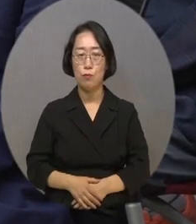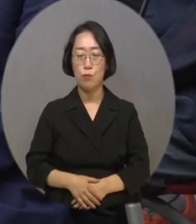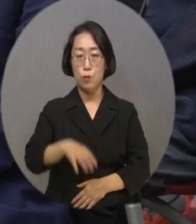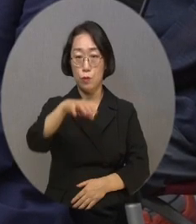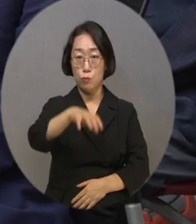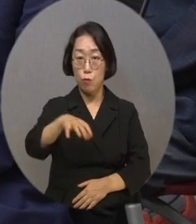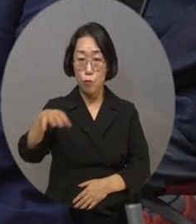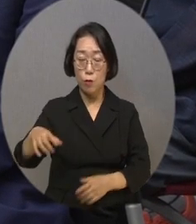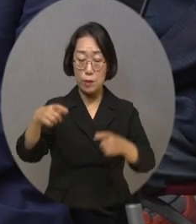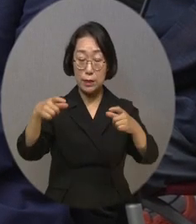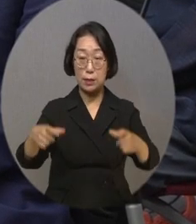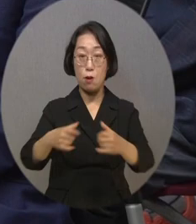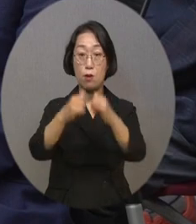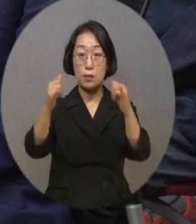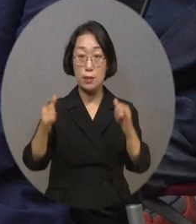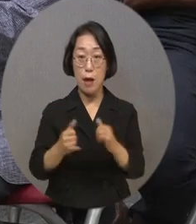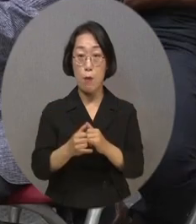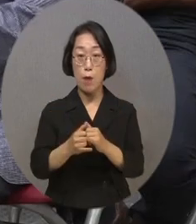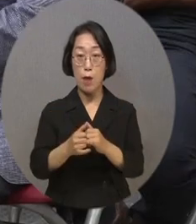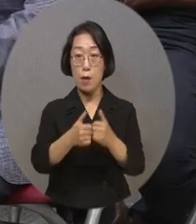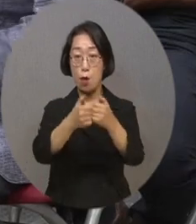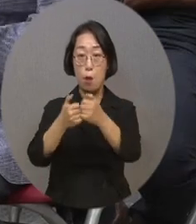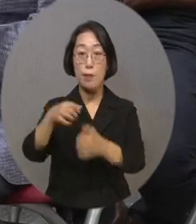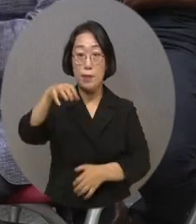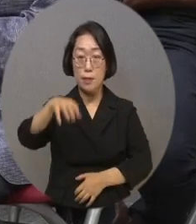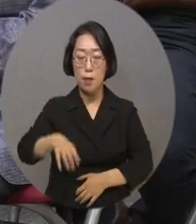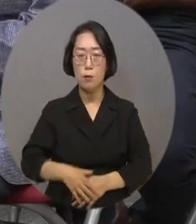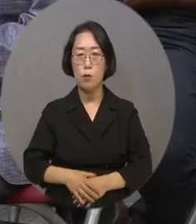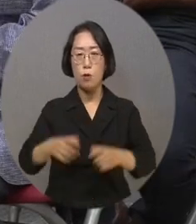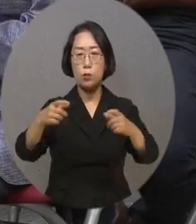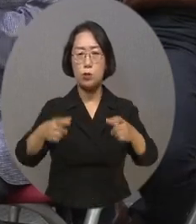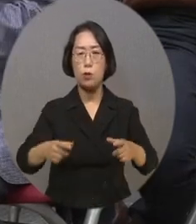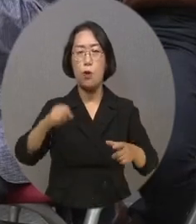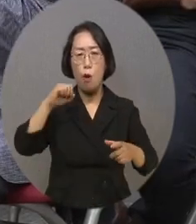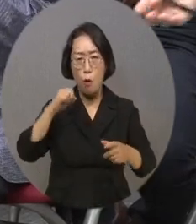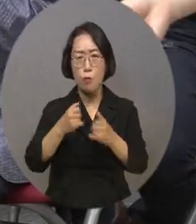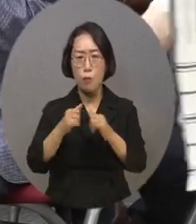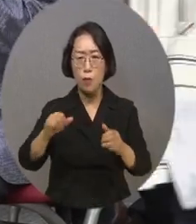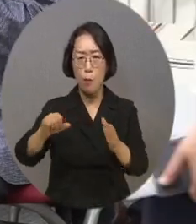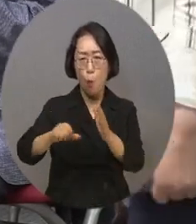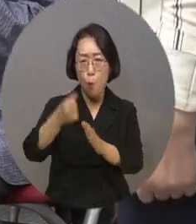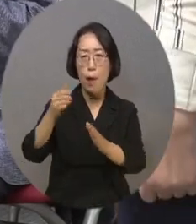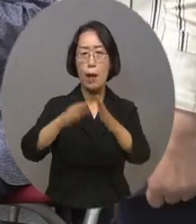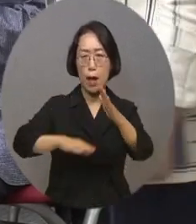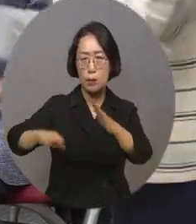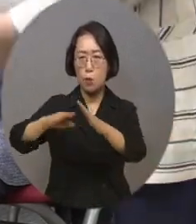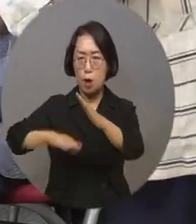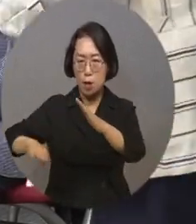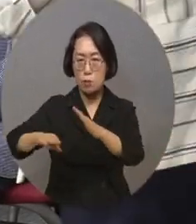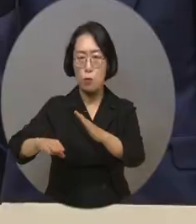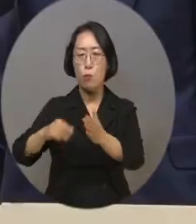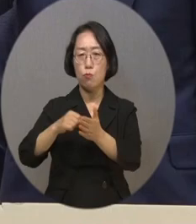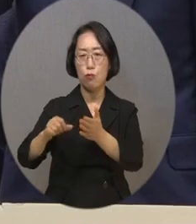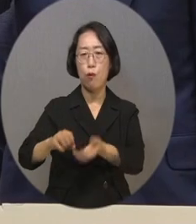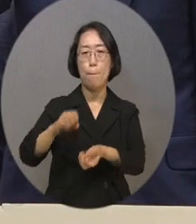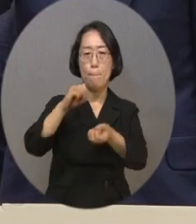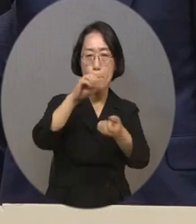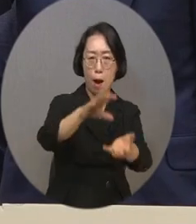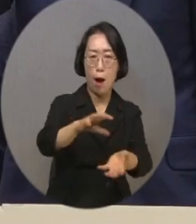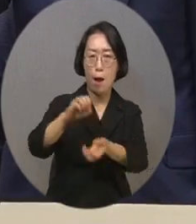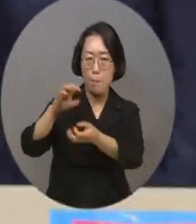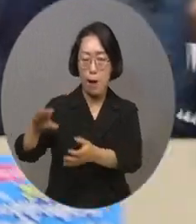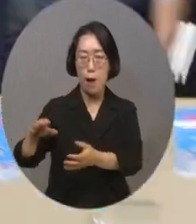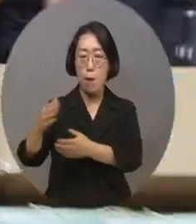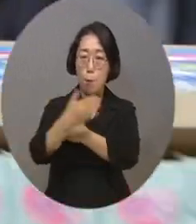읍면 지역사회보장협의체에서는 지역 내 무더위 취약계층 500여 가구에 물품을 전달하며 건강과